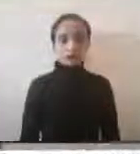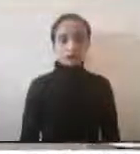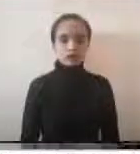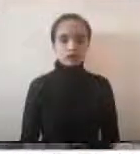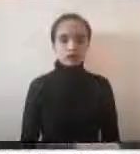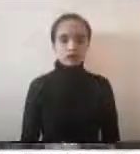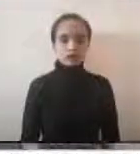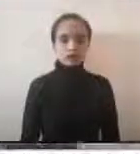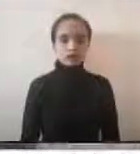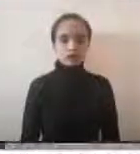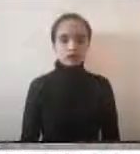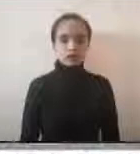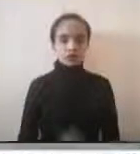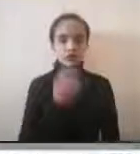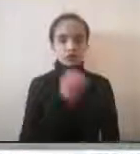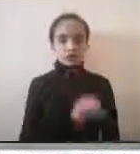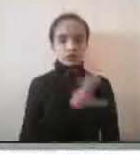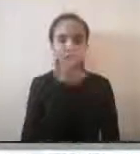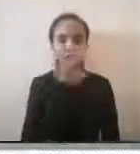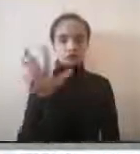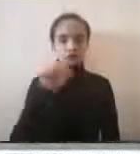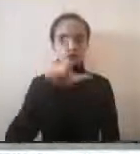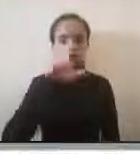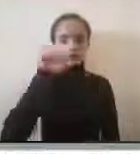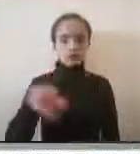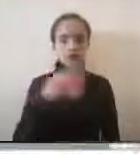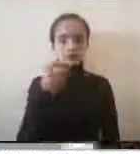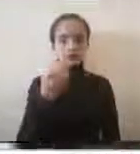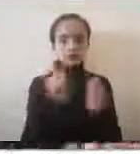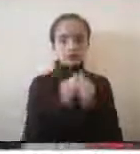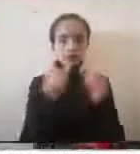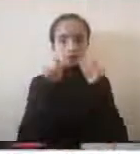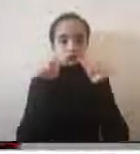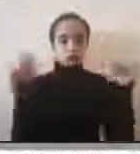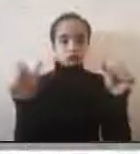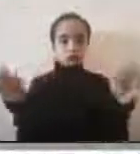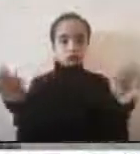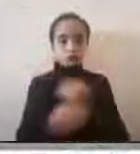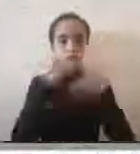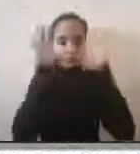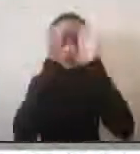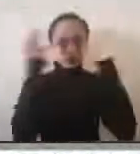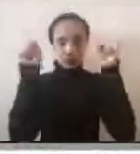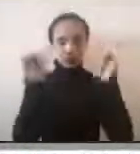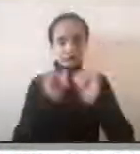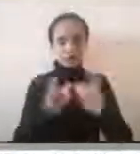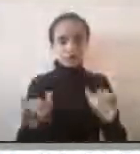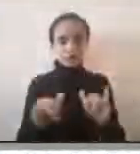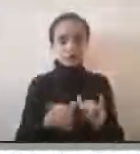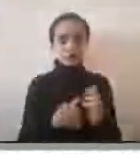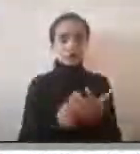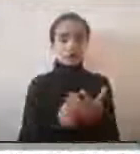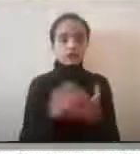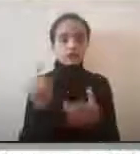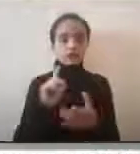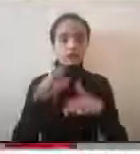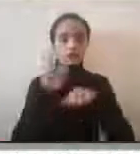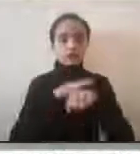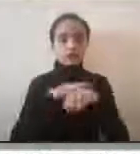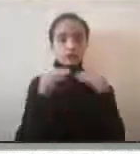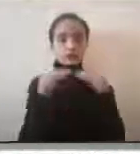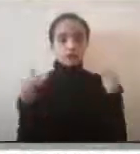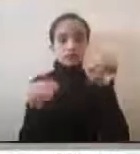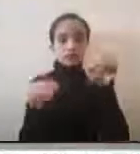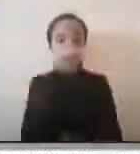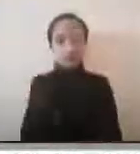Rise and shine, Aljo. Kasunod ng anunsyo ng Malacanang na mananatili sa Alert Level 1 ang Metro Manila, ilan sa mga nakausap